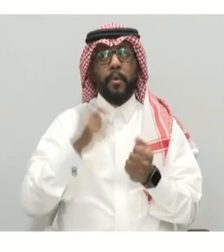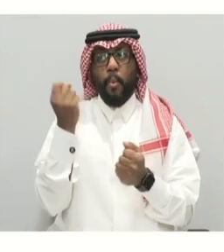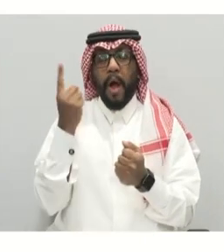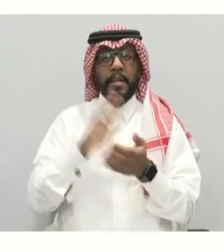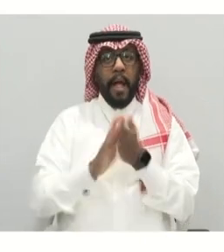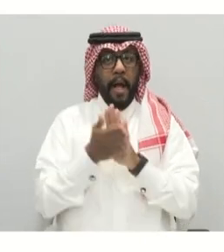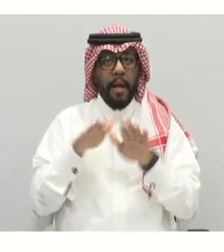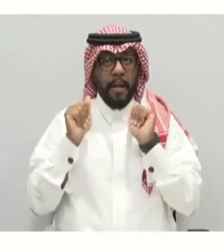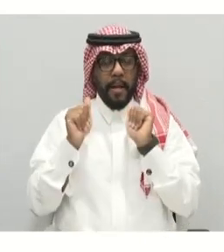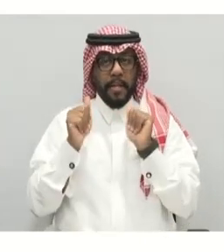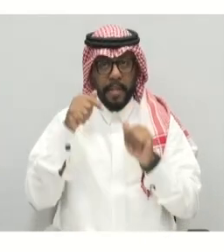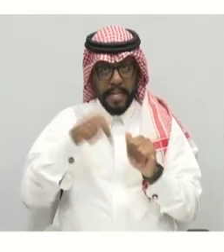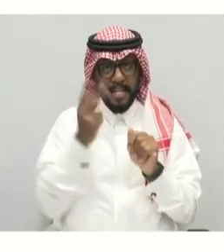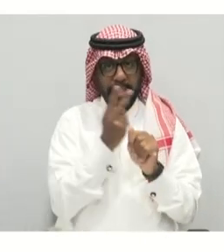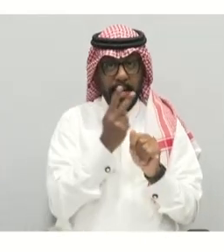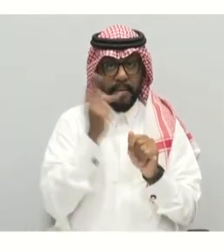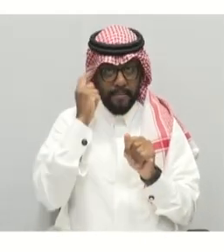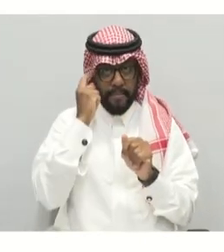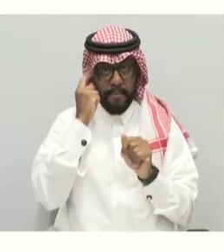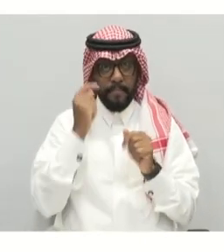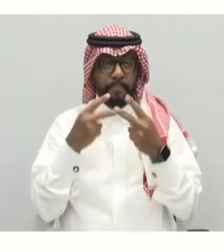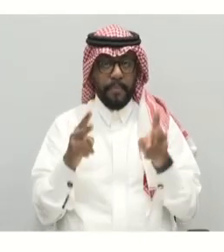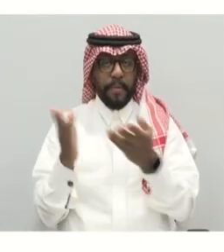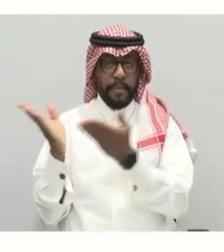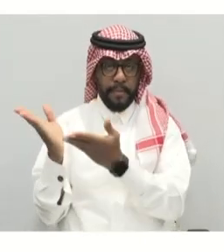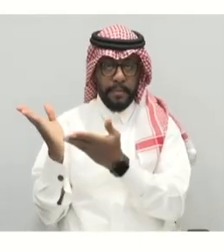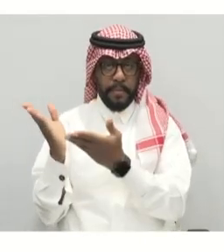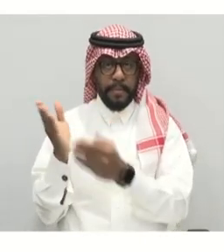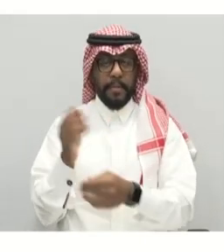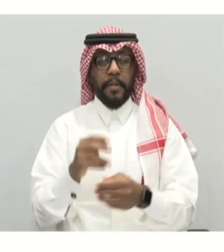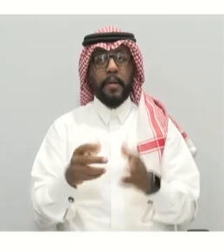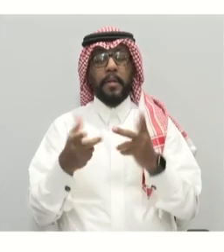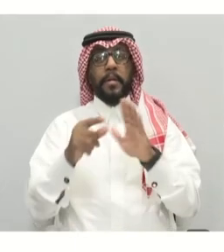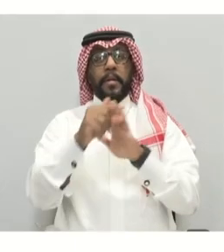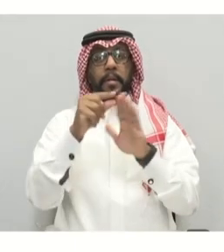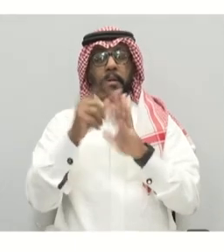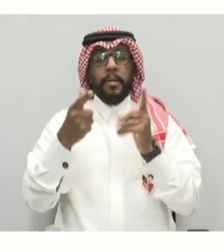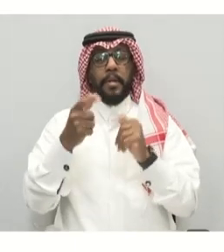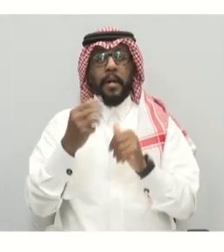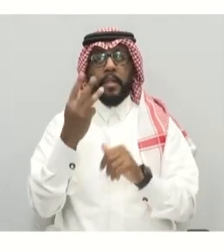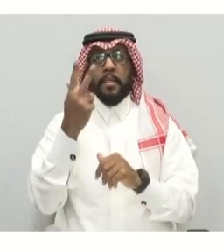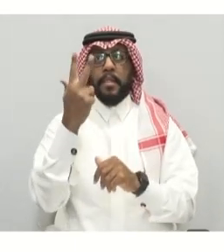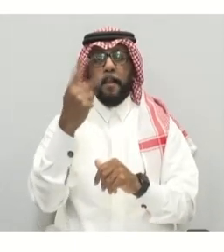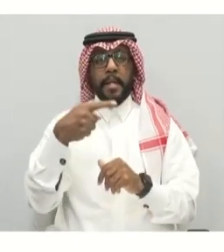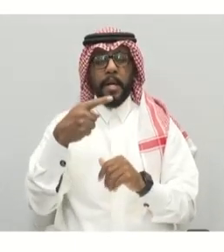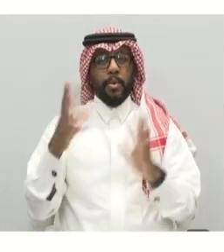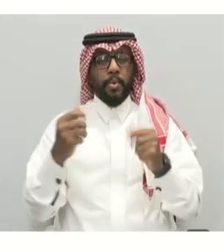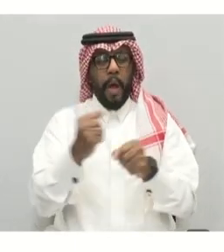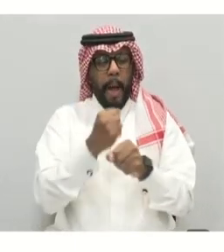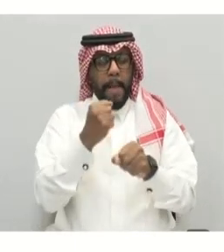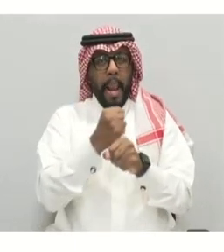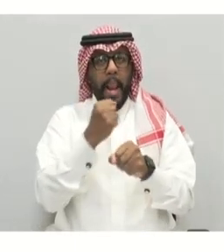الاول ايضا تبقى من دروس الوحده الدرس الثامن عشر العمل الجماعي